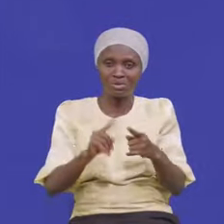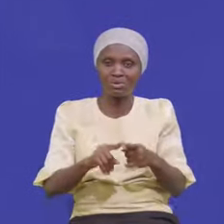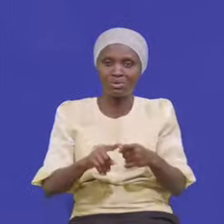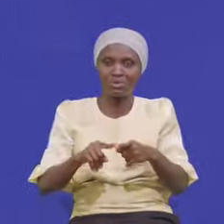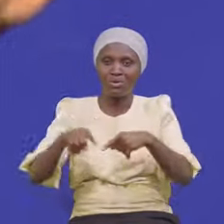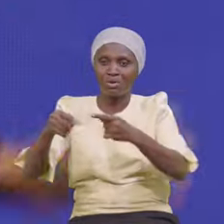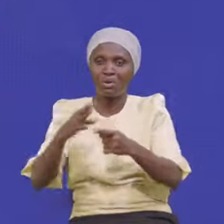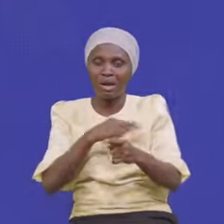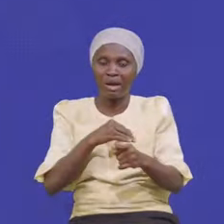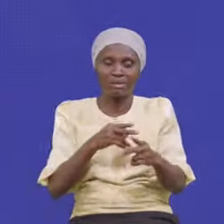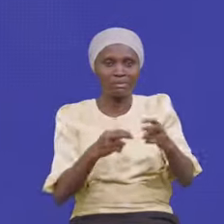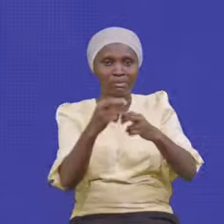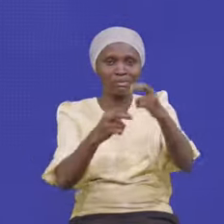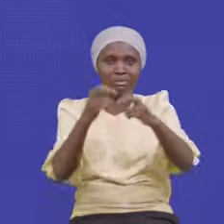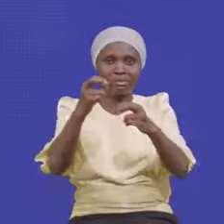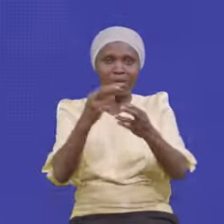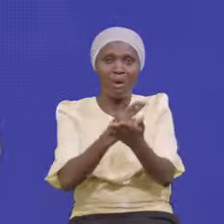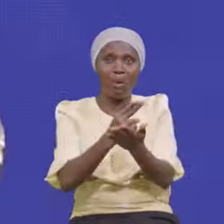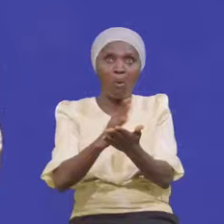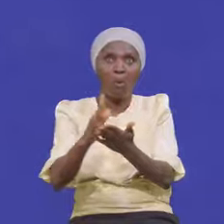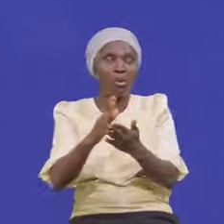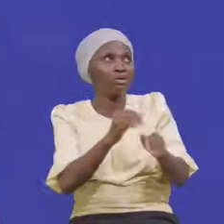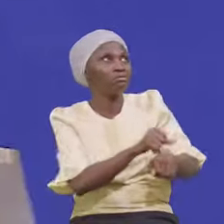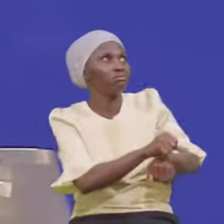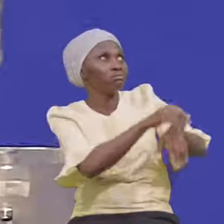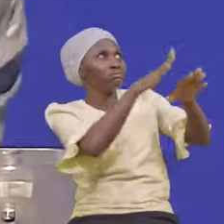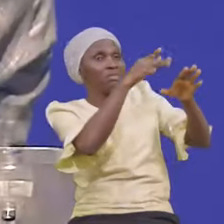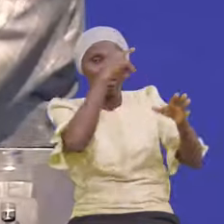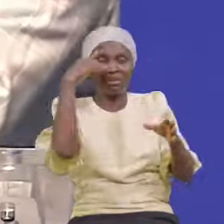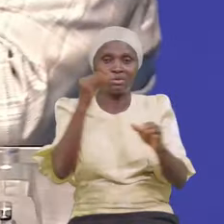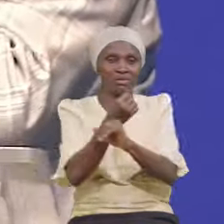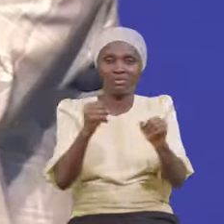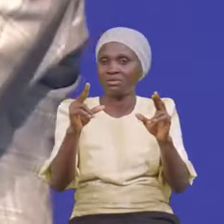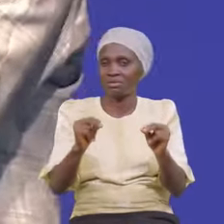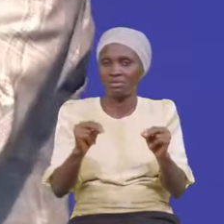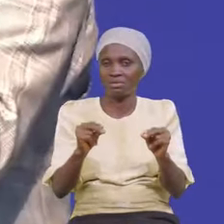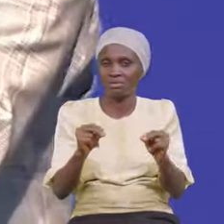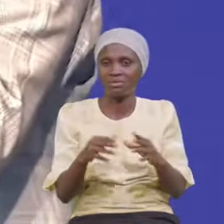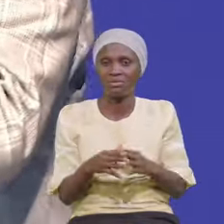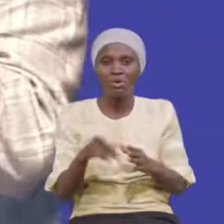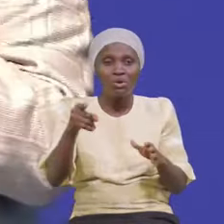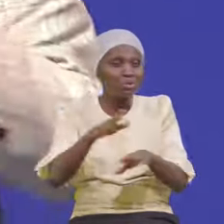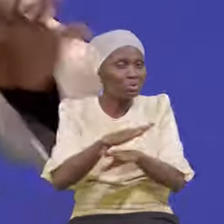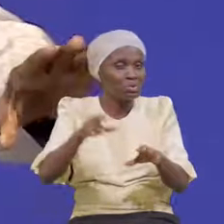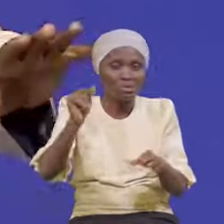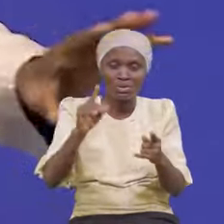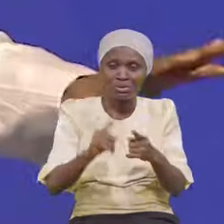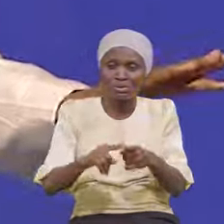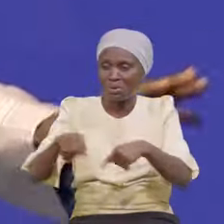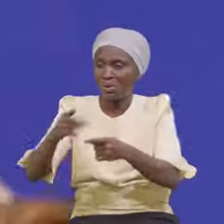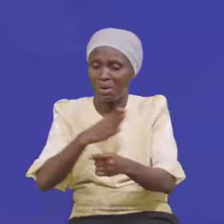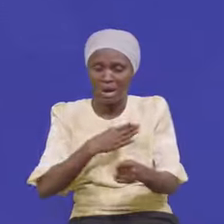holy mountain for salvation. రక్షణ కోసమై పవిత్రమైన కొండ ఎక్కాల్సిన అవసరం లేదు. You do not need to go and wash